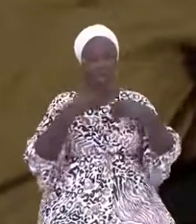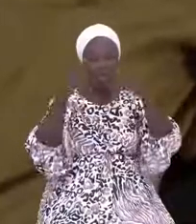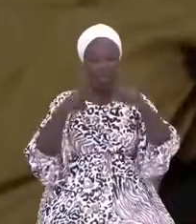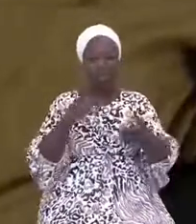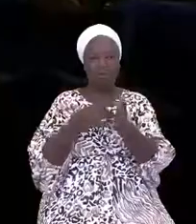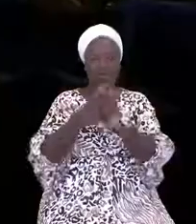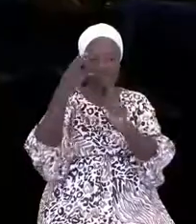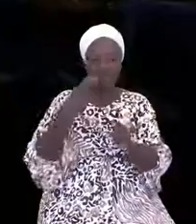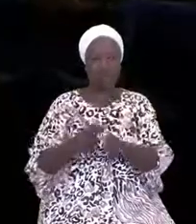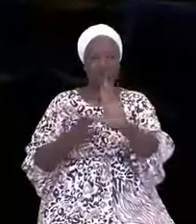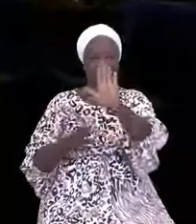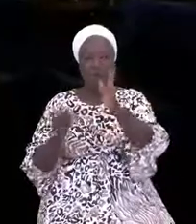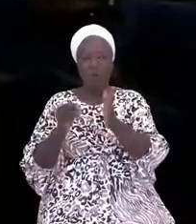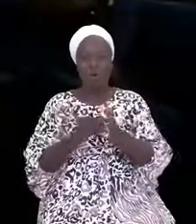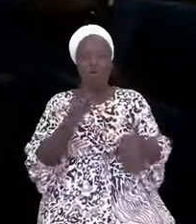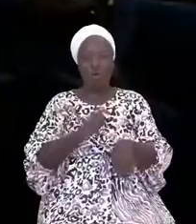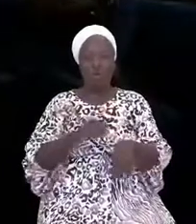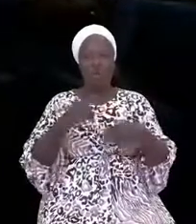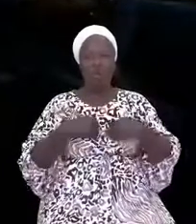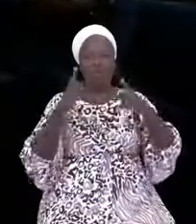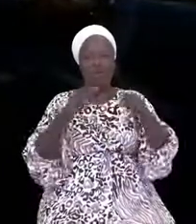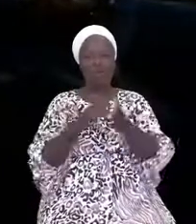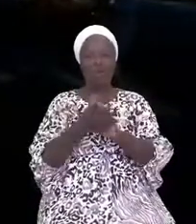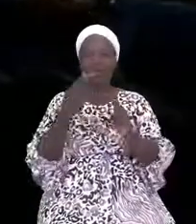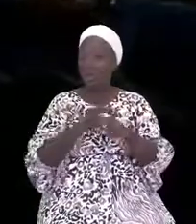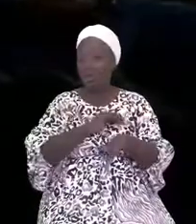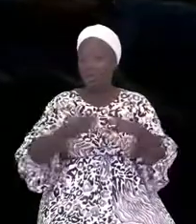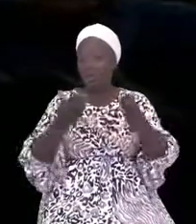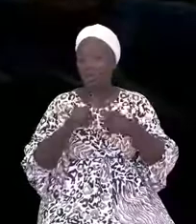sonné. Je veux que tu penses